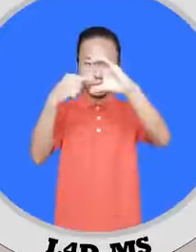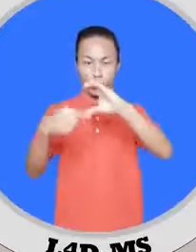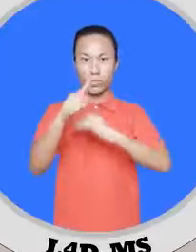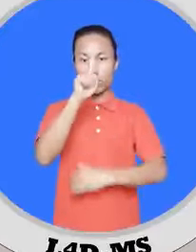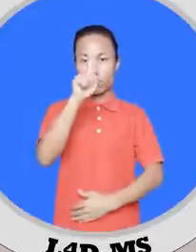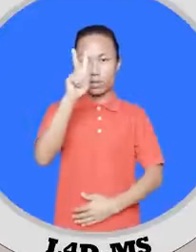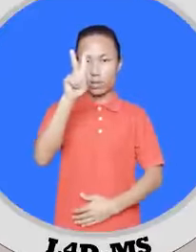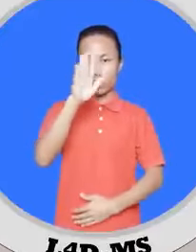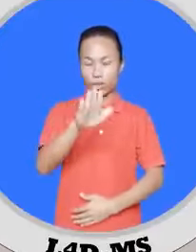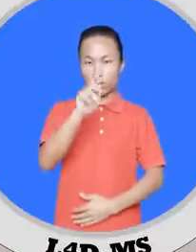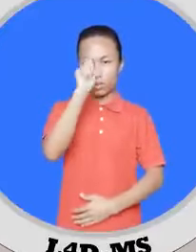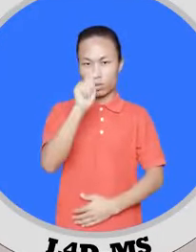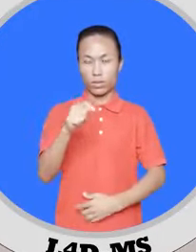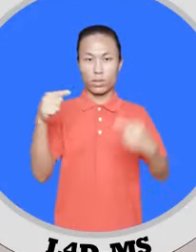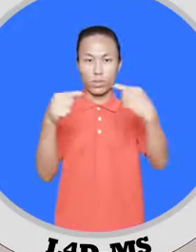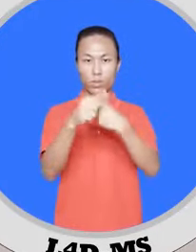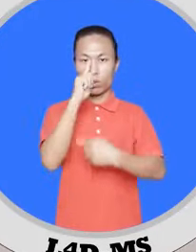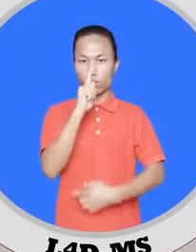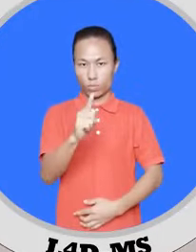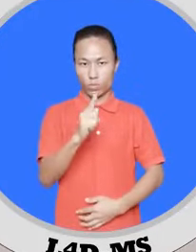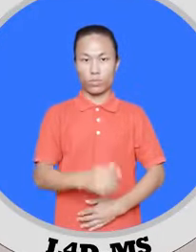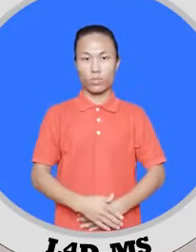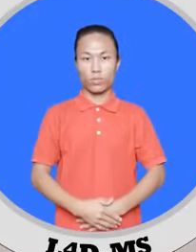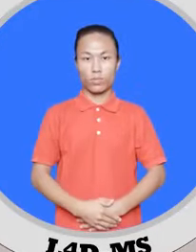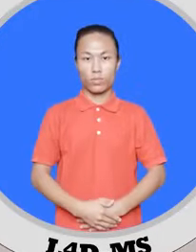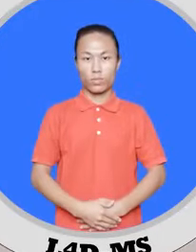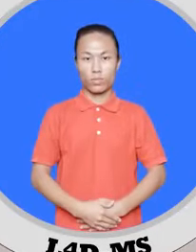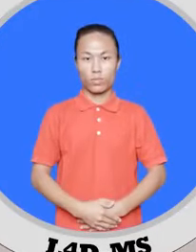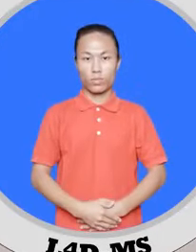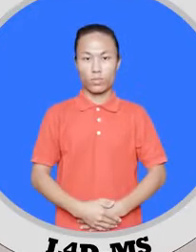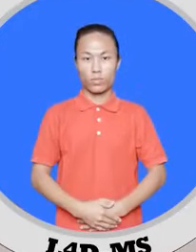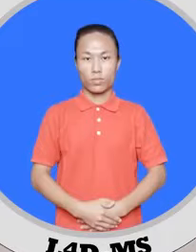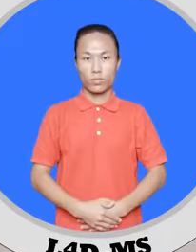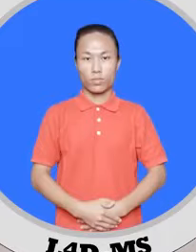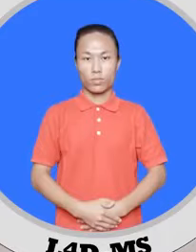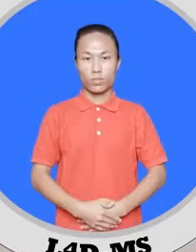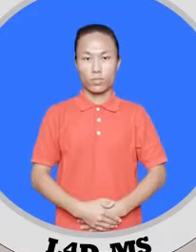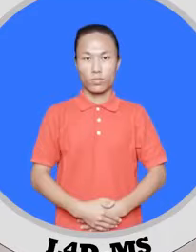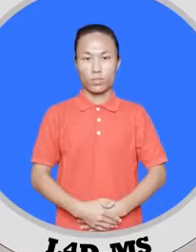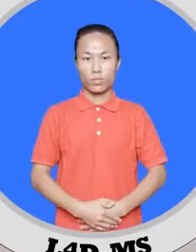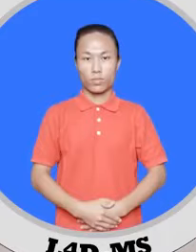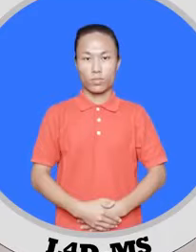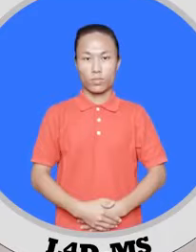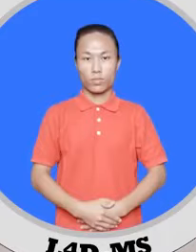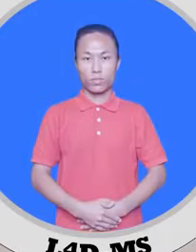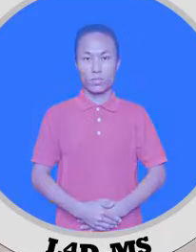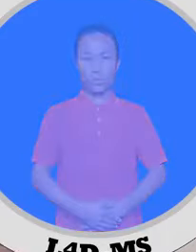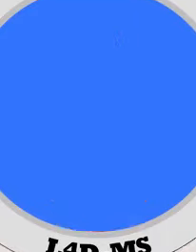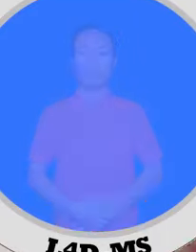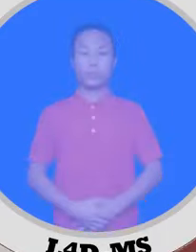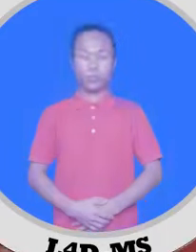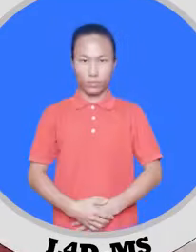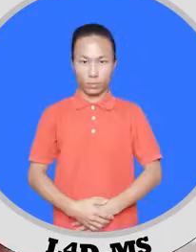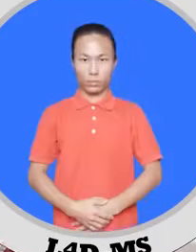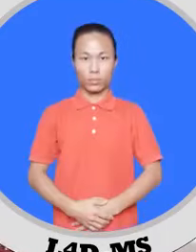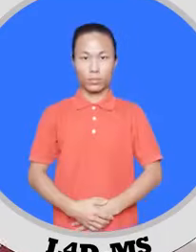22934ယောက်ရှိပါတယ်12ယောက်က comment ပေးထားတာကိုတွေ့ရပါတယ်အကြောင်းအရာကိုစစ်စစ်ကြည့်လိုက်တဲ့အခါမှာတော့လွယ်မှားနေပါတယ်